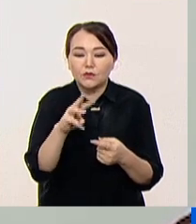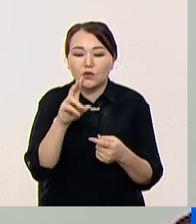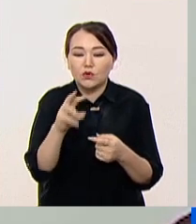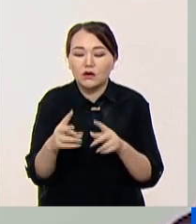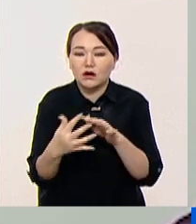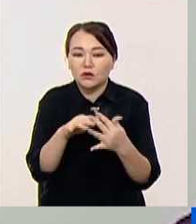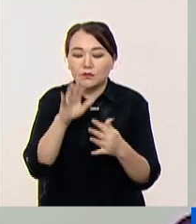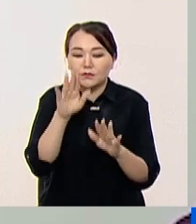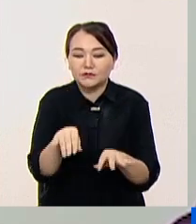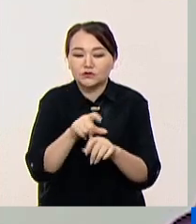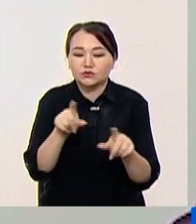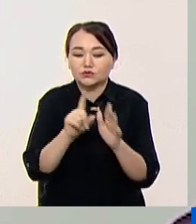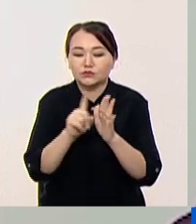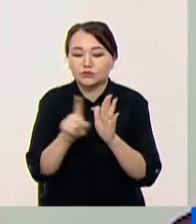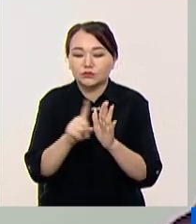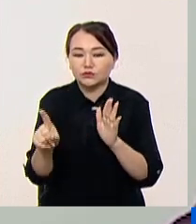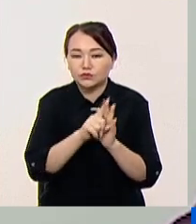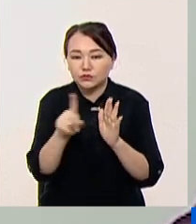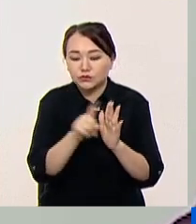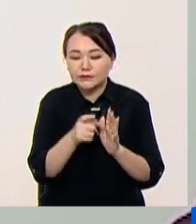барып сабақ оқиды.